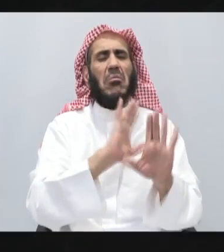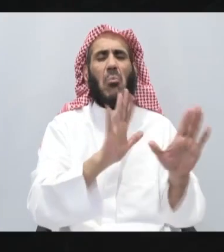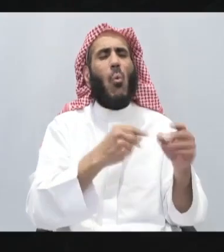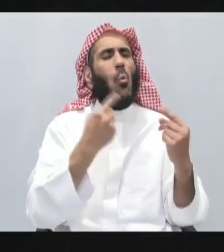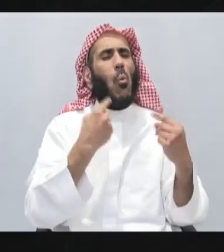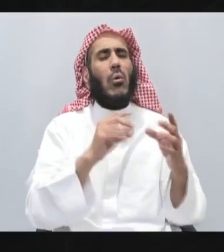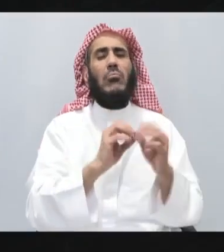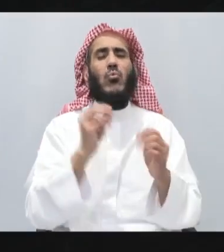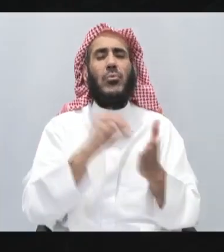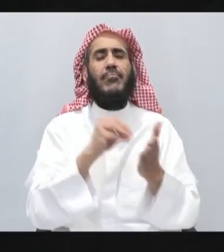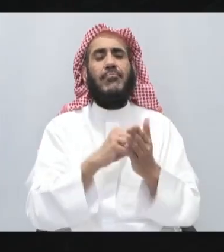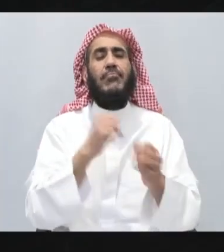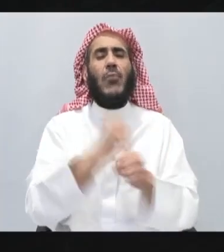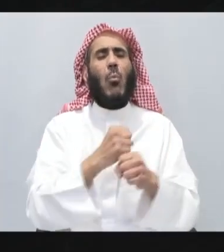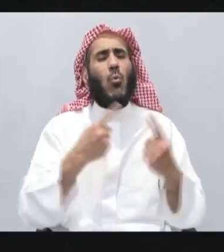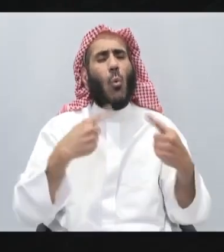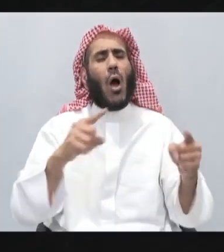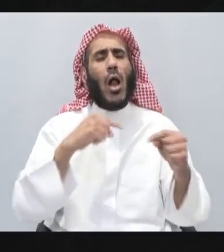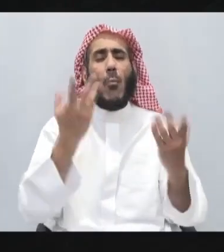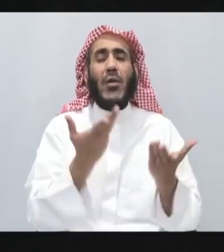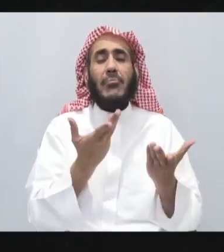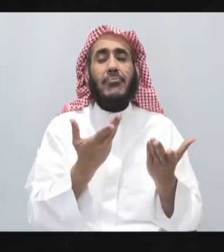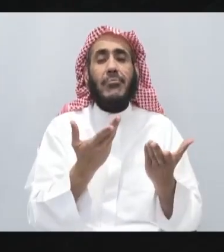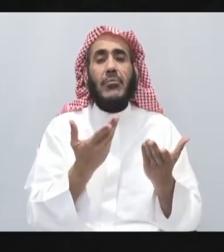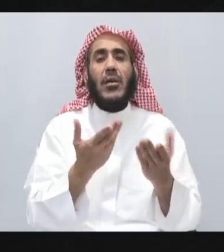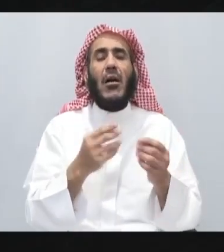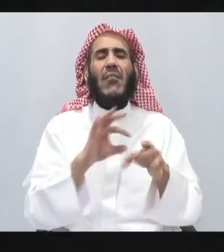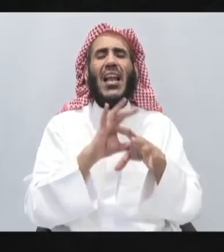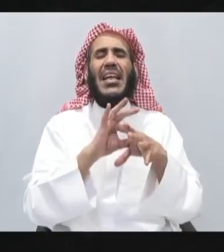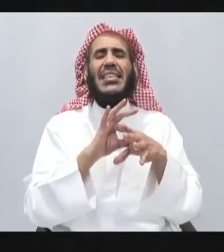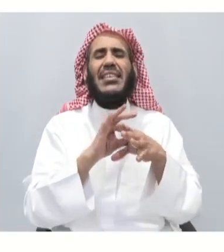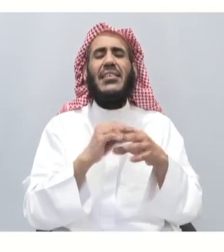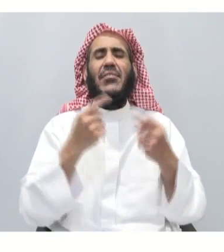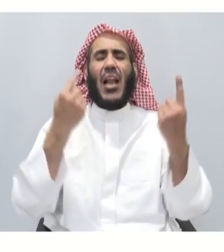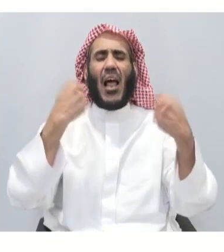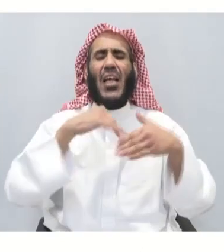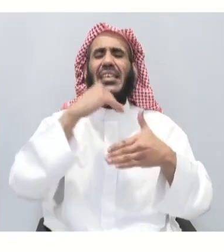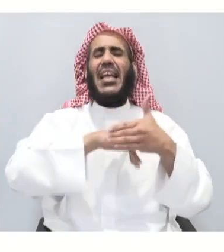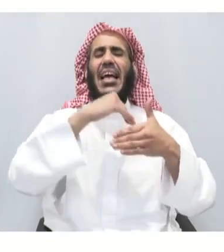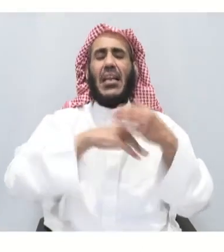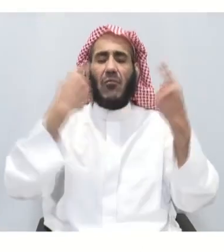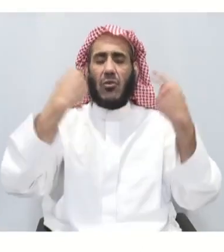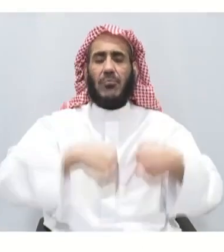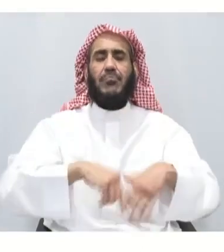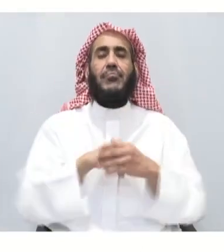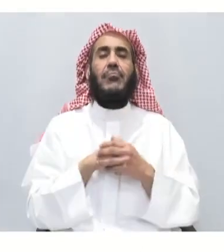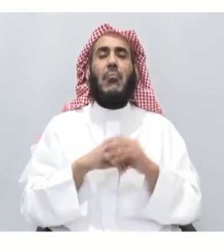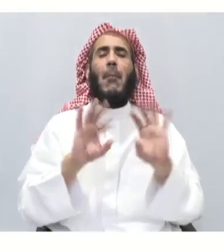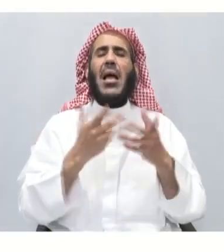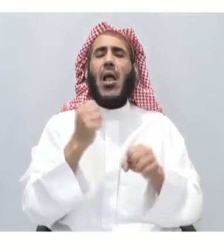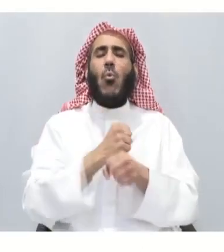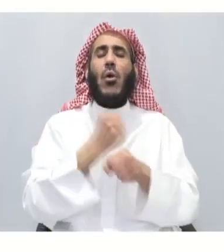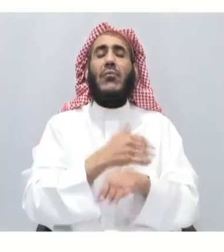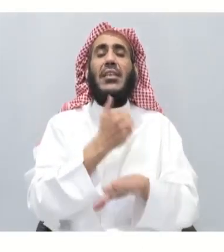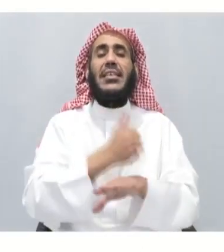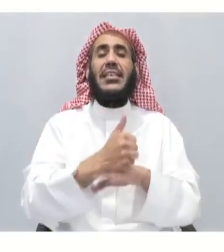توجد او تعمل طوال اليوم توجد اين في الانسجه في الاعضاء الداخليه في الجسم ما هي الوظيفه